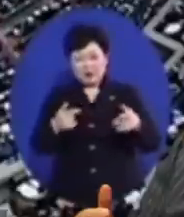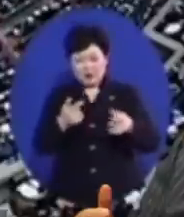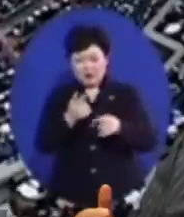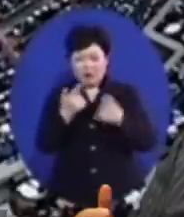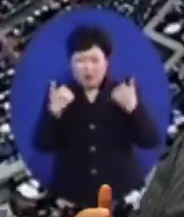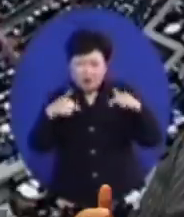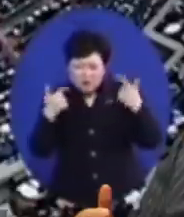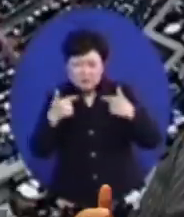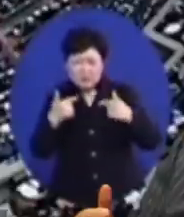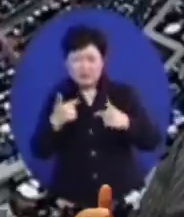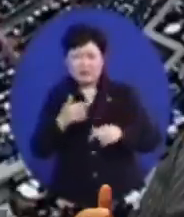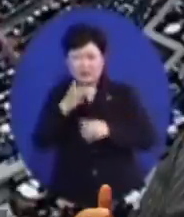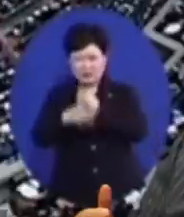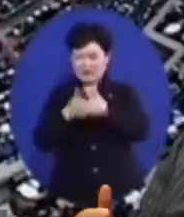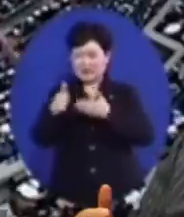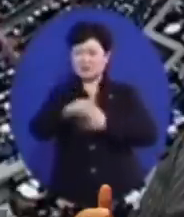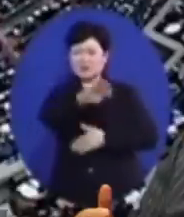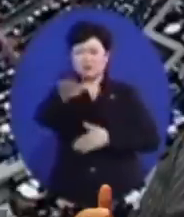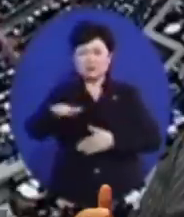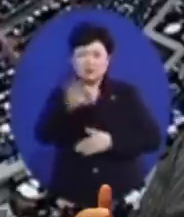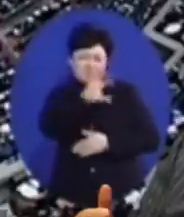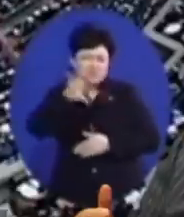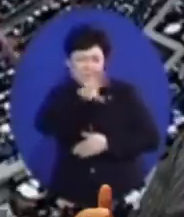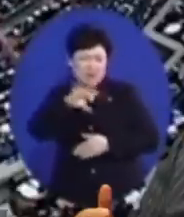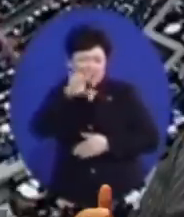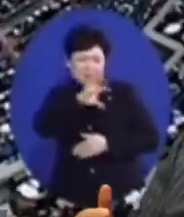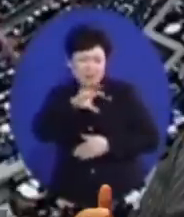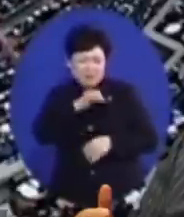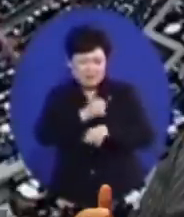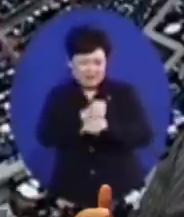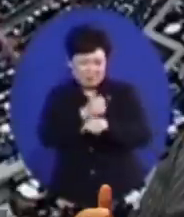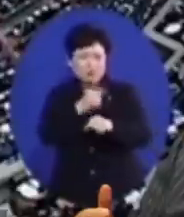하나님이 우리를 훈련시키려고 생각하면 우리를